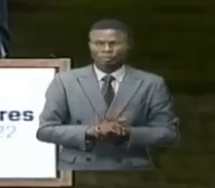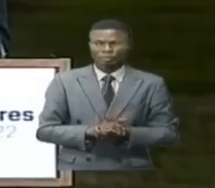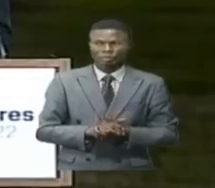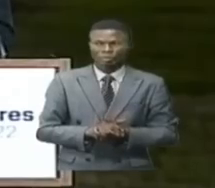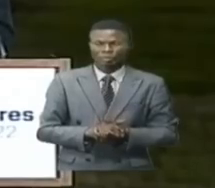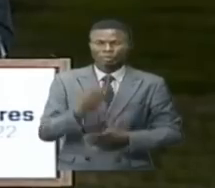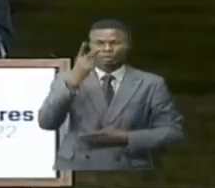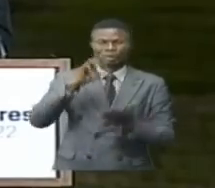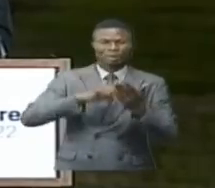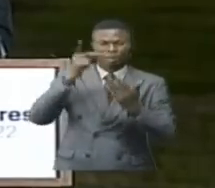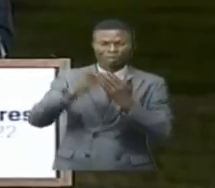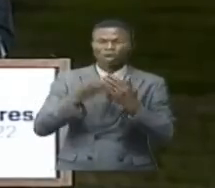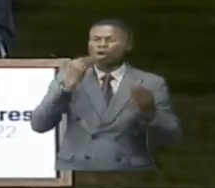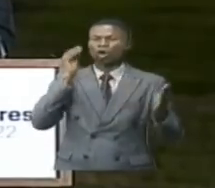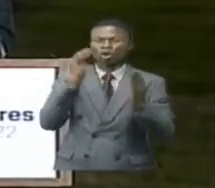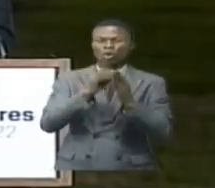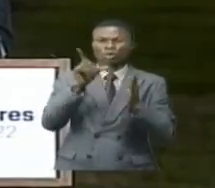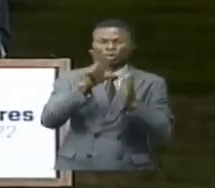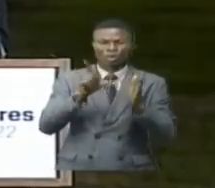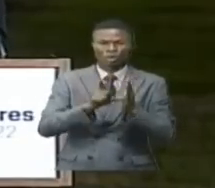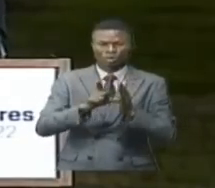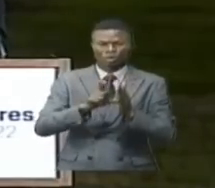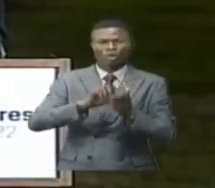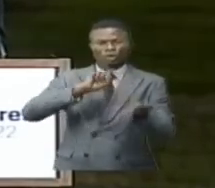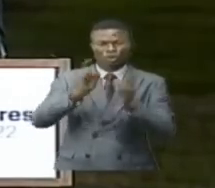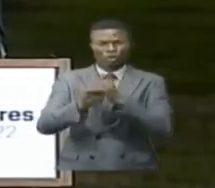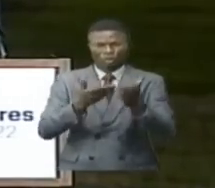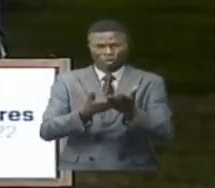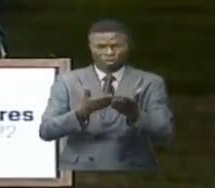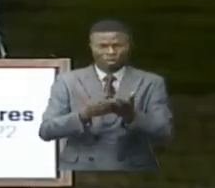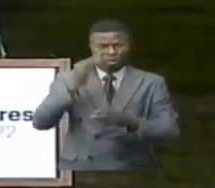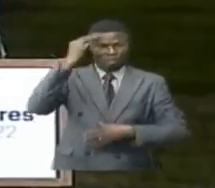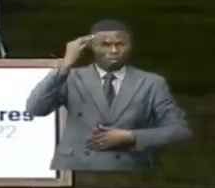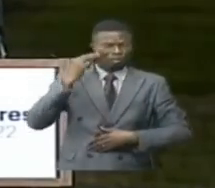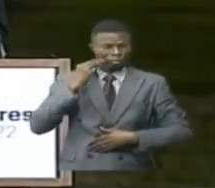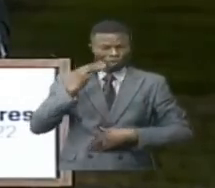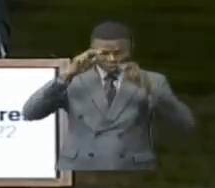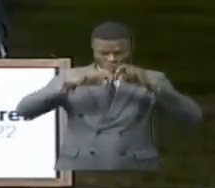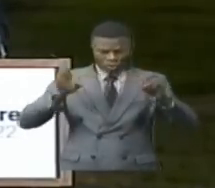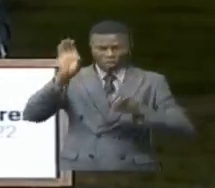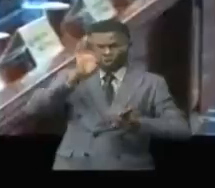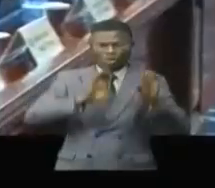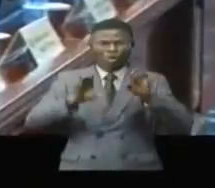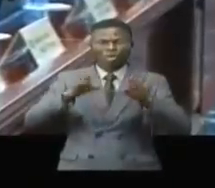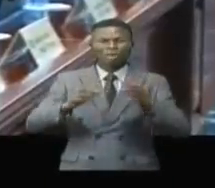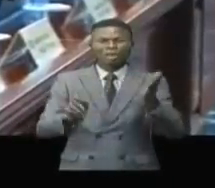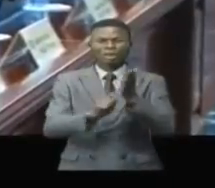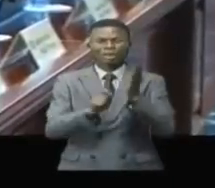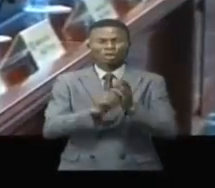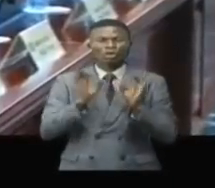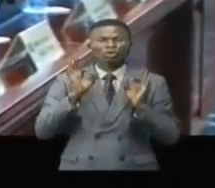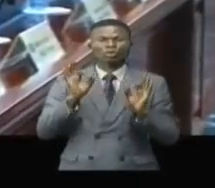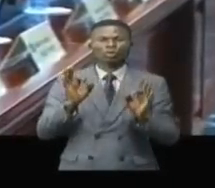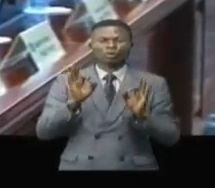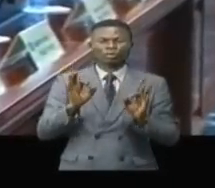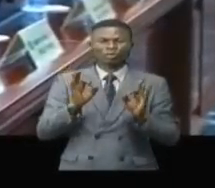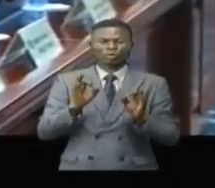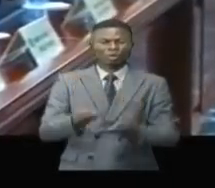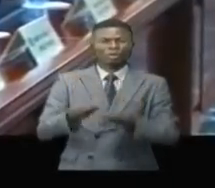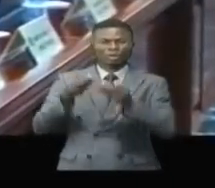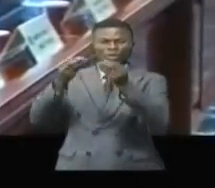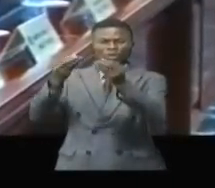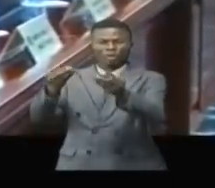Deux projets d'ordonnance-loi de ratification. Le ministre de la Recherche scientifique et innovation technologique a soumis